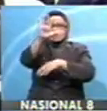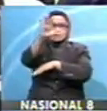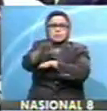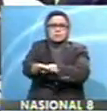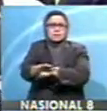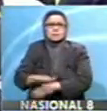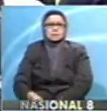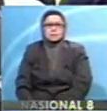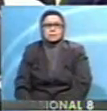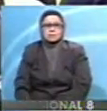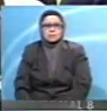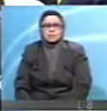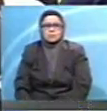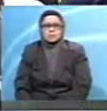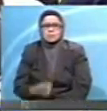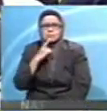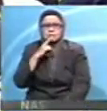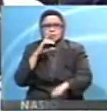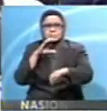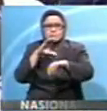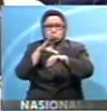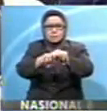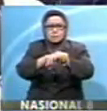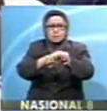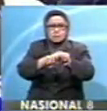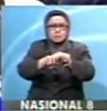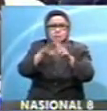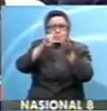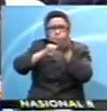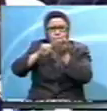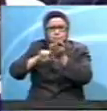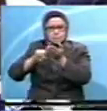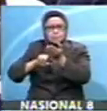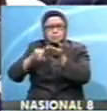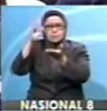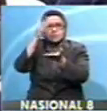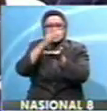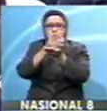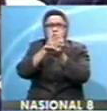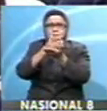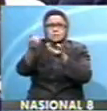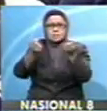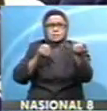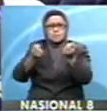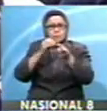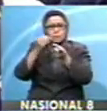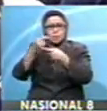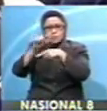an ke atas kenderaan-kenderaan ataupun pengguna jalan raya yang tidak